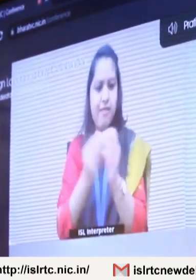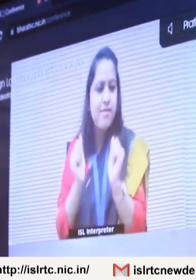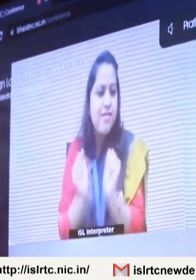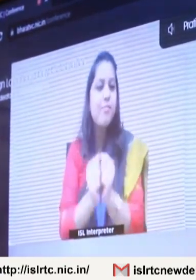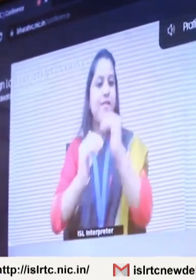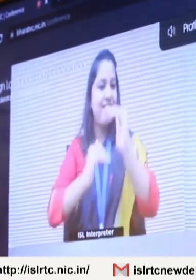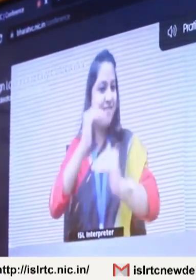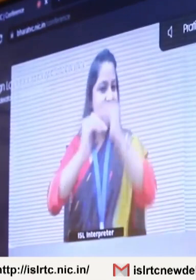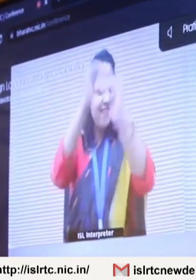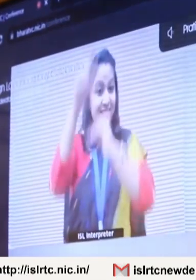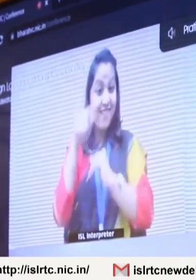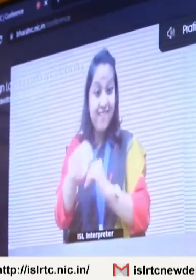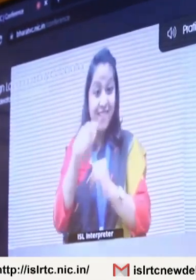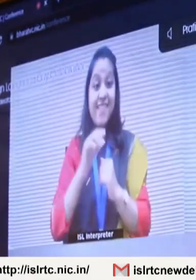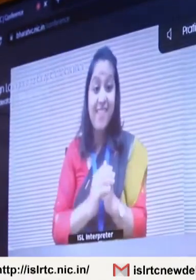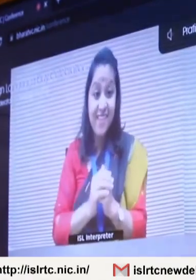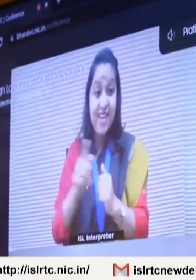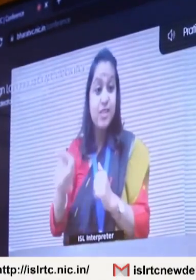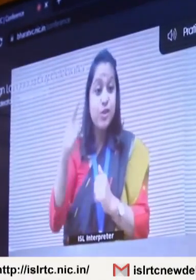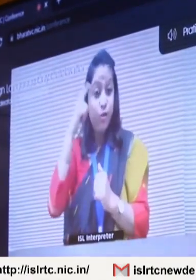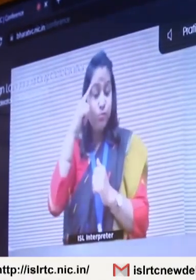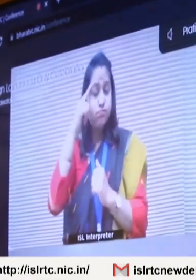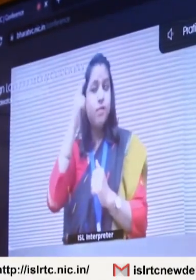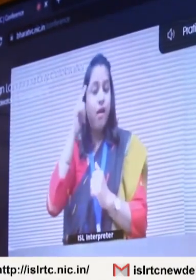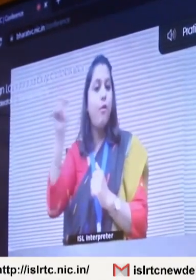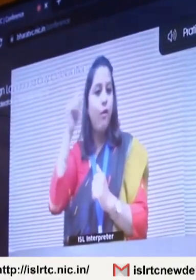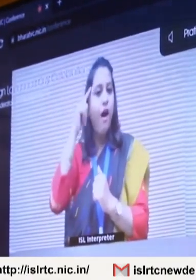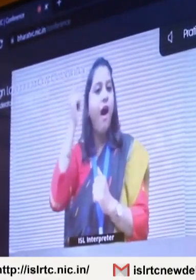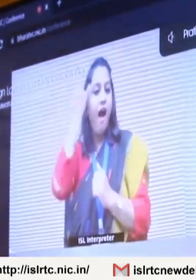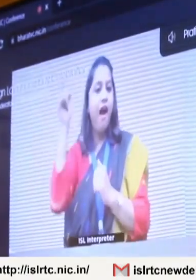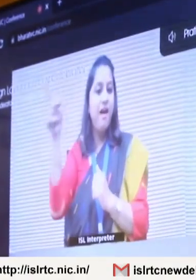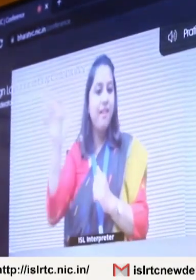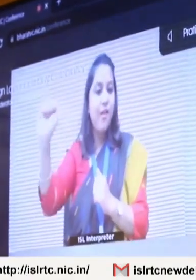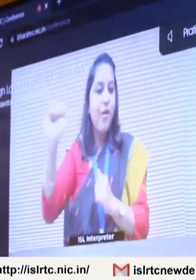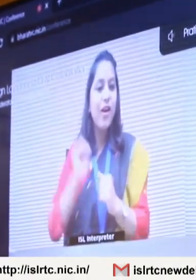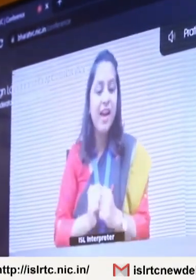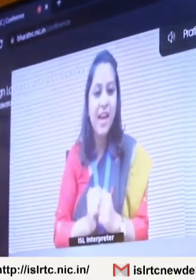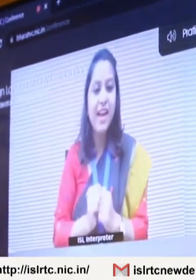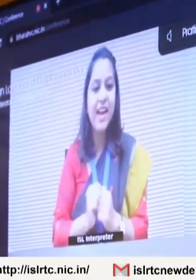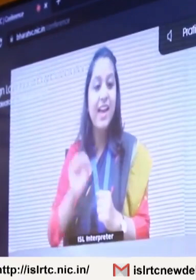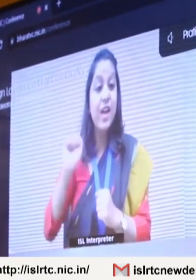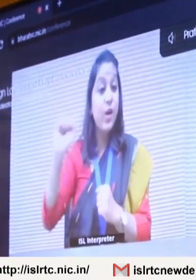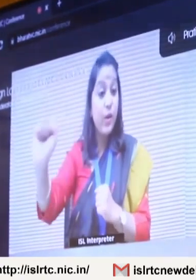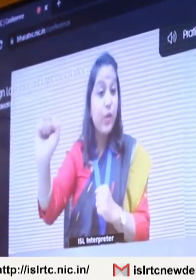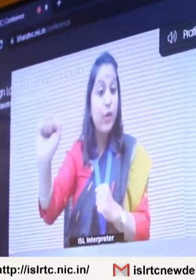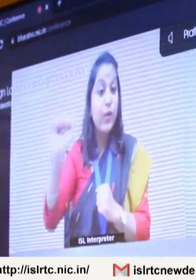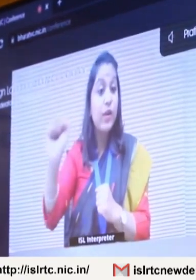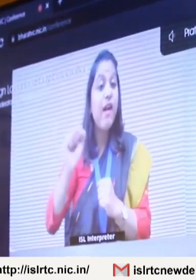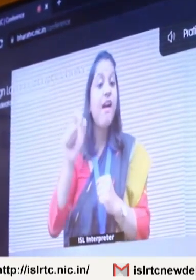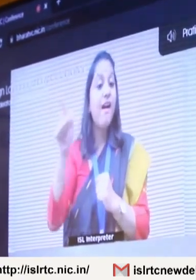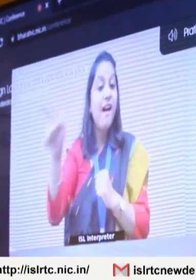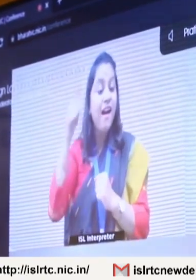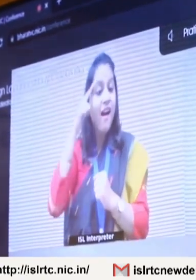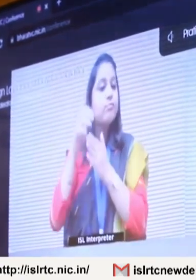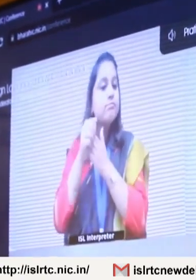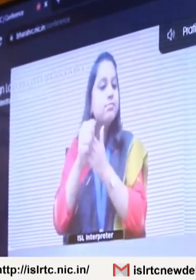जो विकास करने का उनका जो विचार है, उनका जो दिशा है, उस दिशा